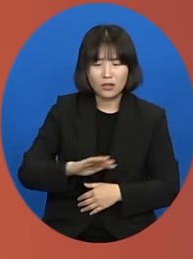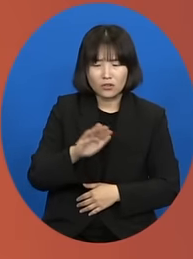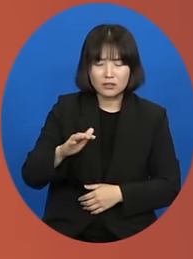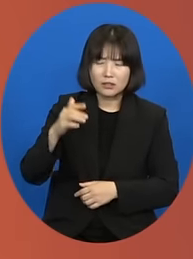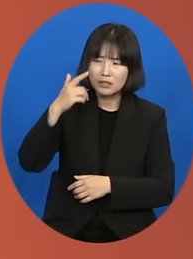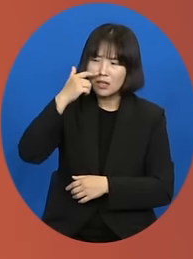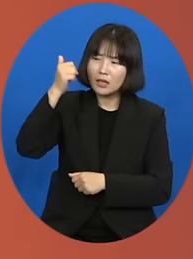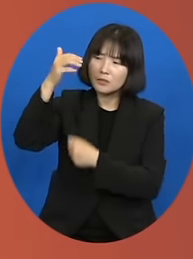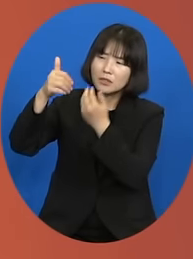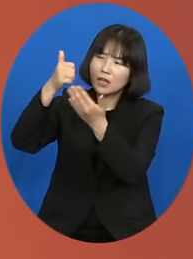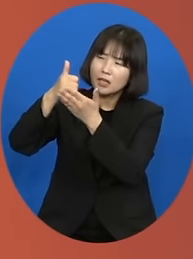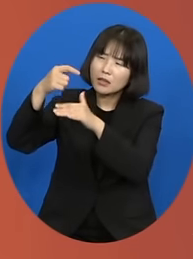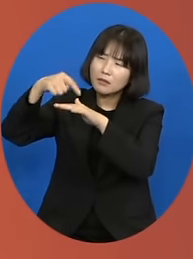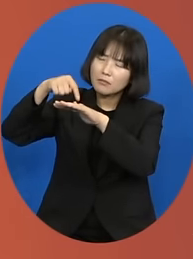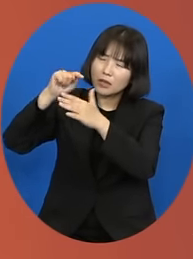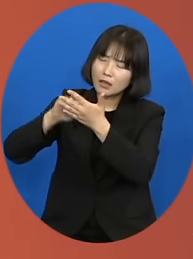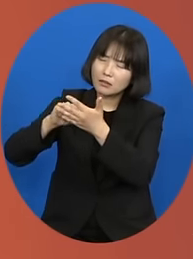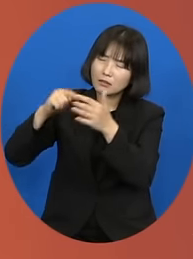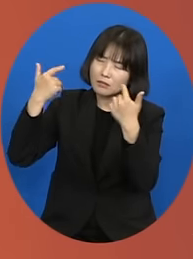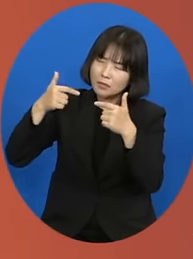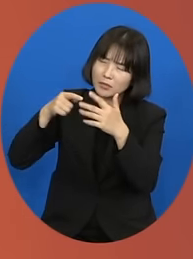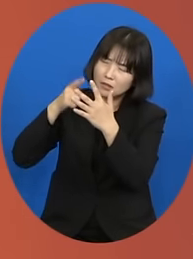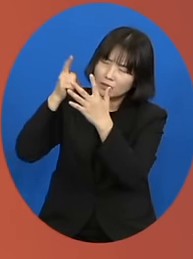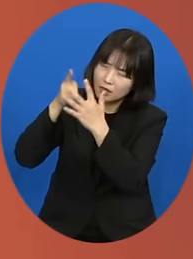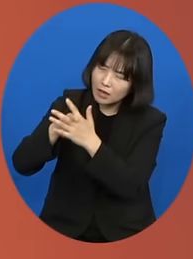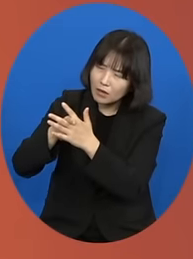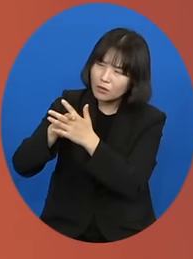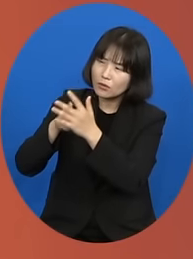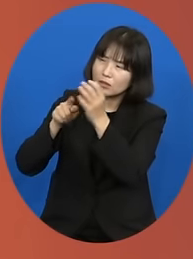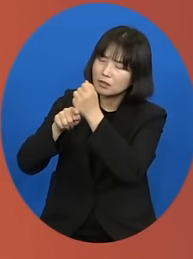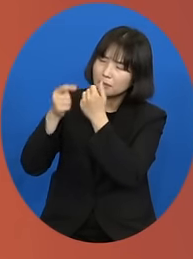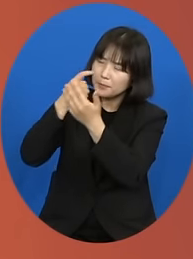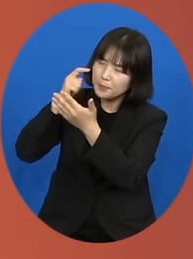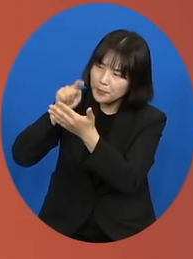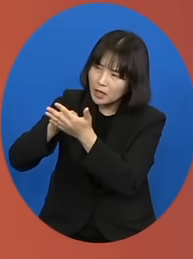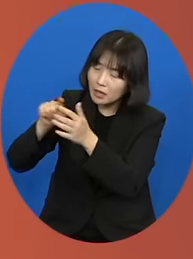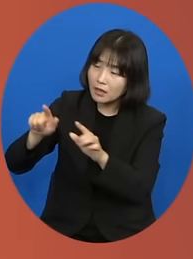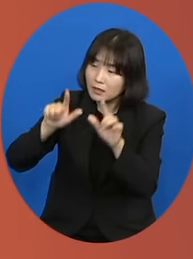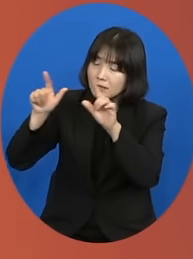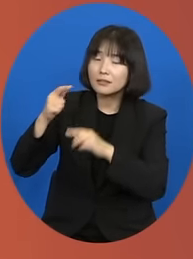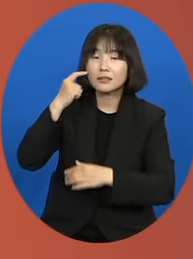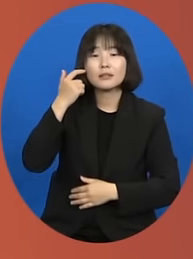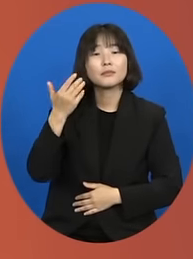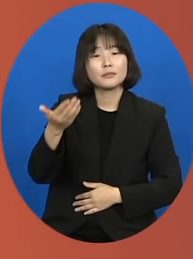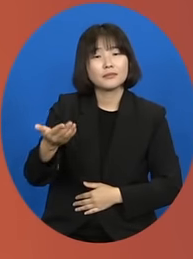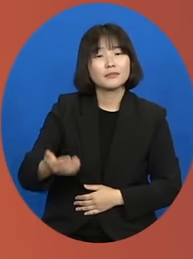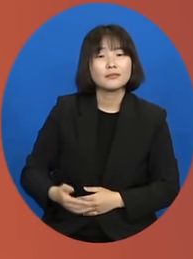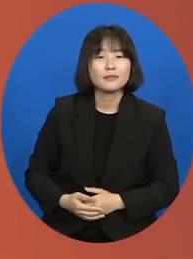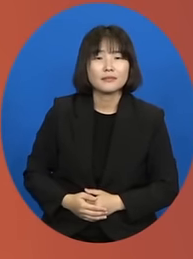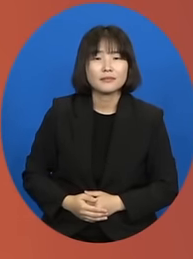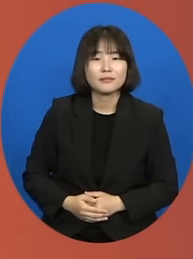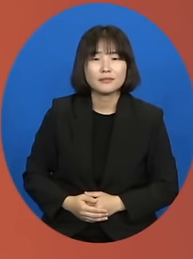헤아리며 그 뜻을 발견하며 살아가고 있습니까?